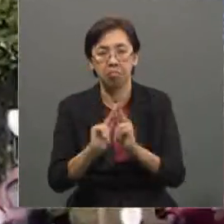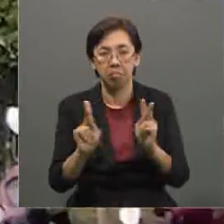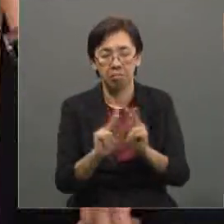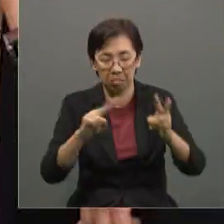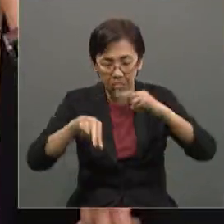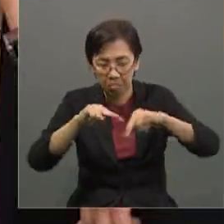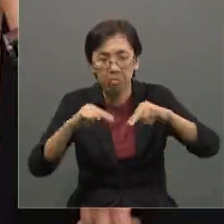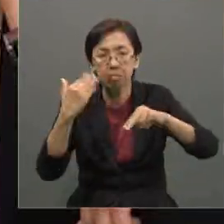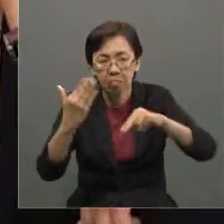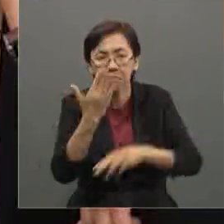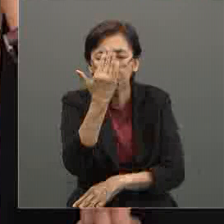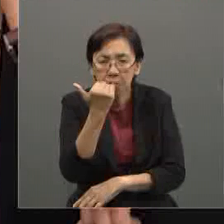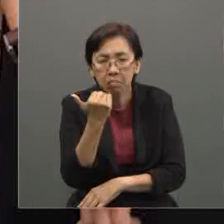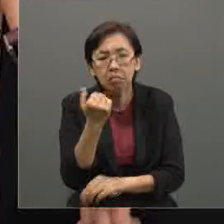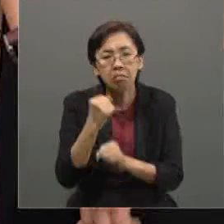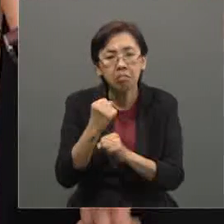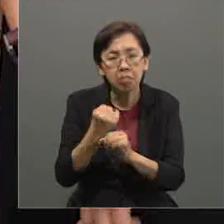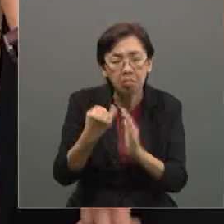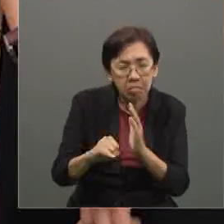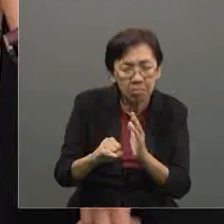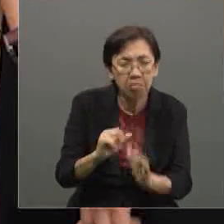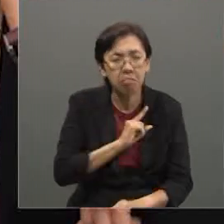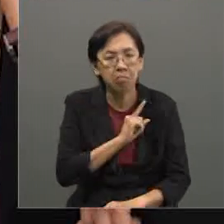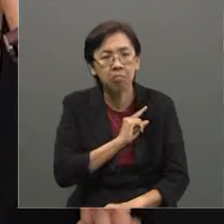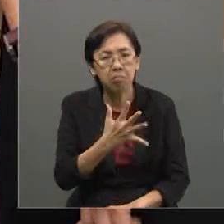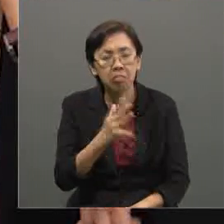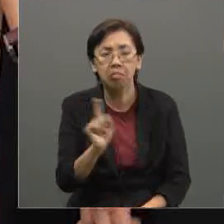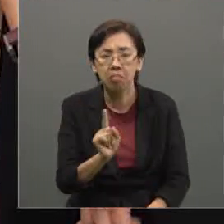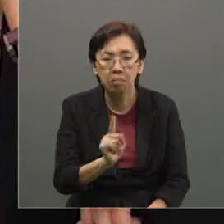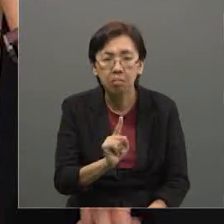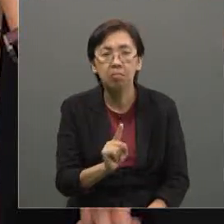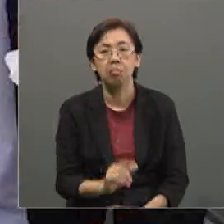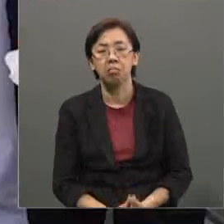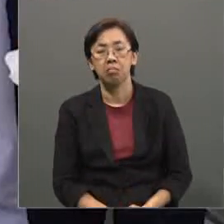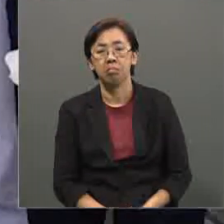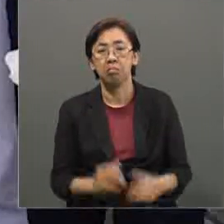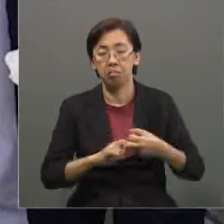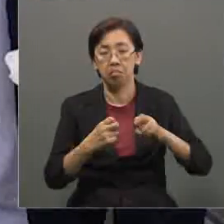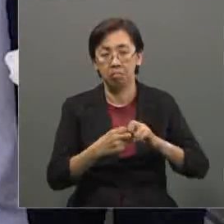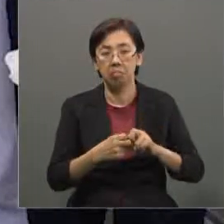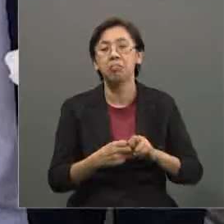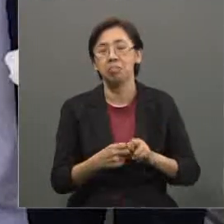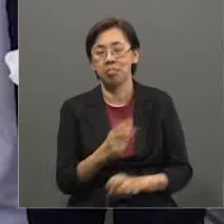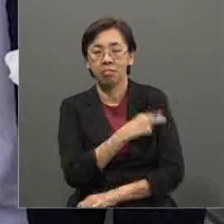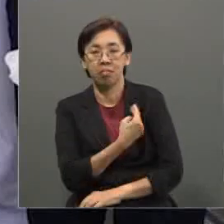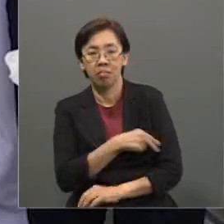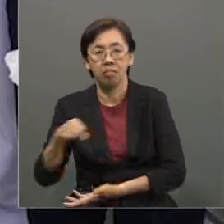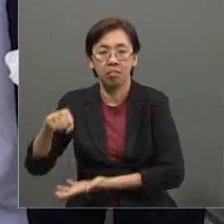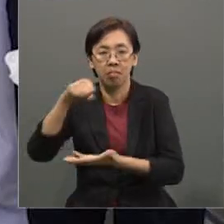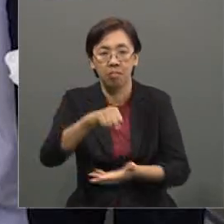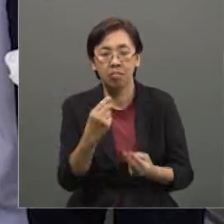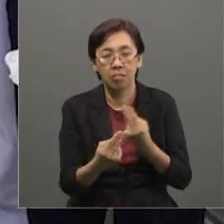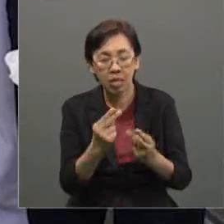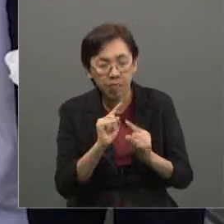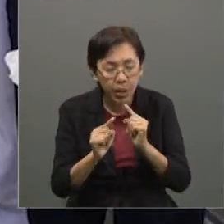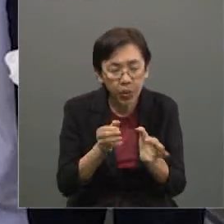อบสวนข้อเท็จจริงครับว่าเป็นการปฏิบัติหน้าที่บกพร่องหรือไม่และหลังจากเกิดเหตุทางโรงพยาบาลก็ได้นำกระเช้าไปเข้าเยี่ยมแล้วก็ไปพู